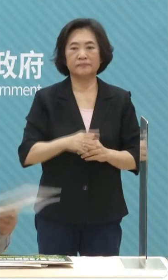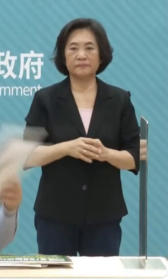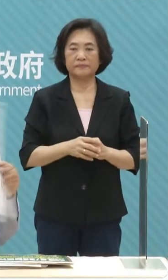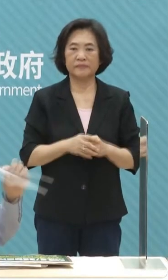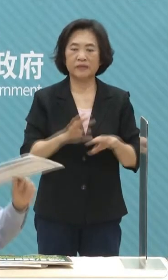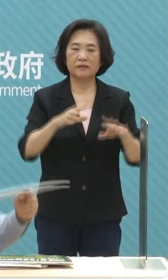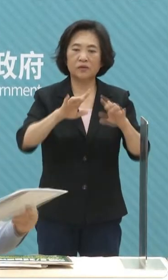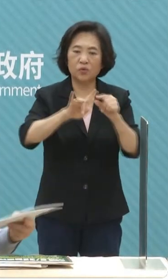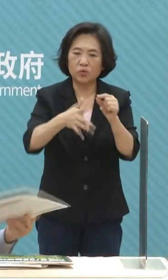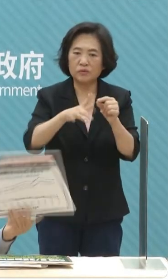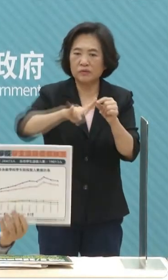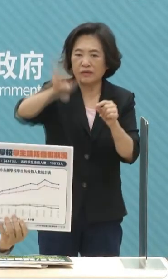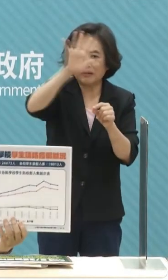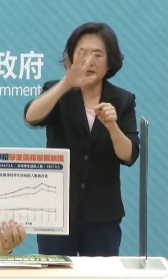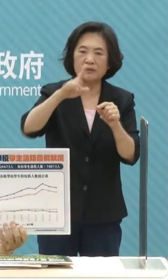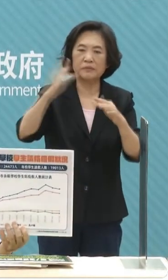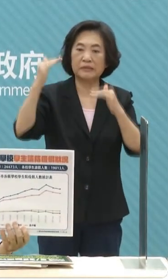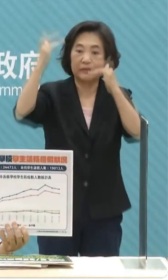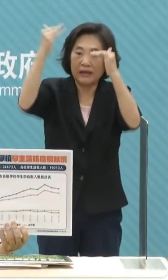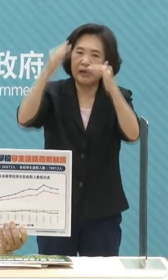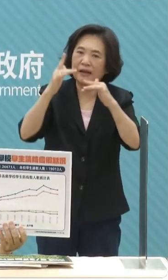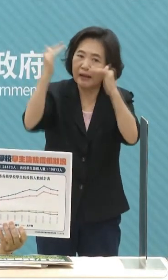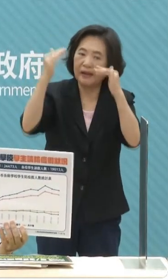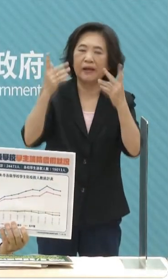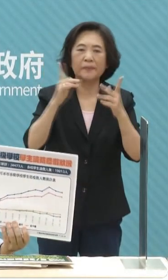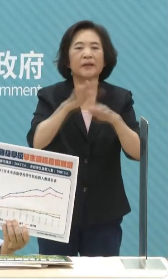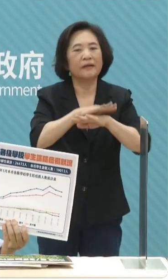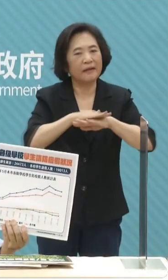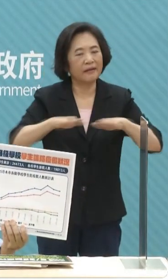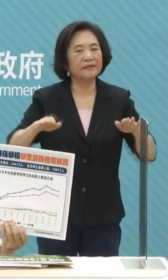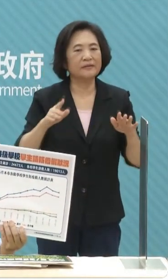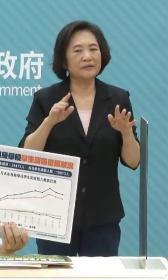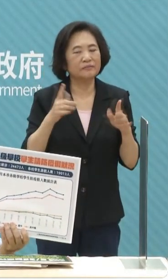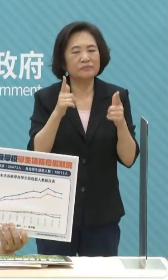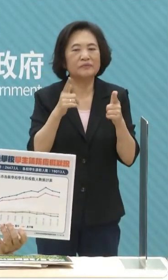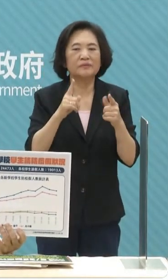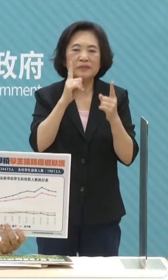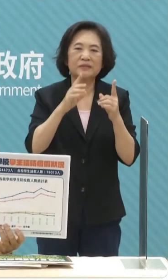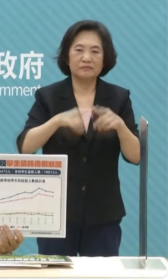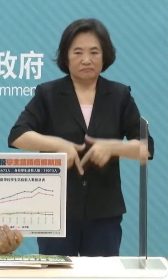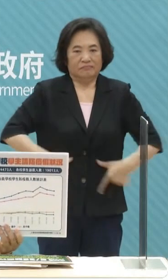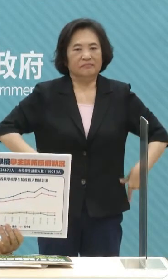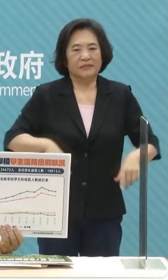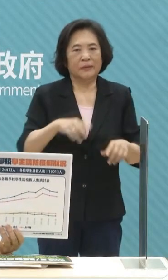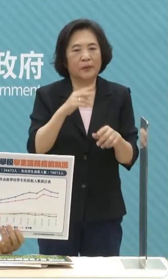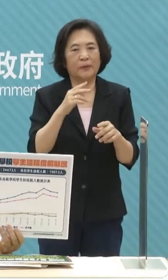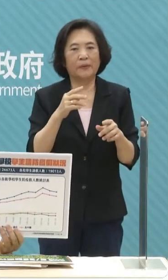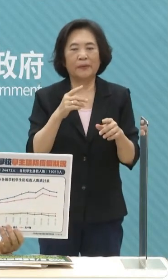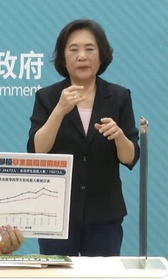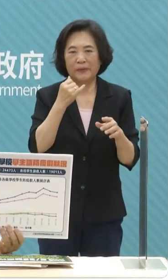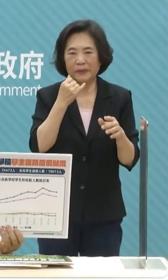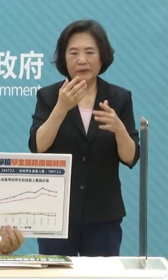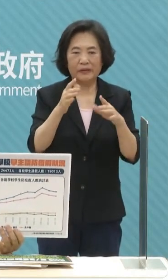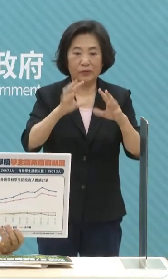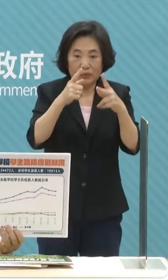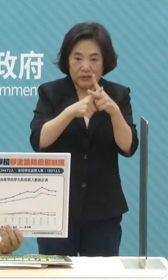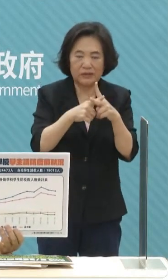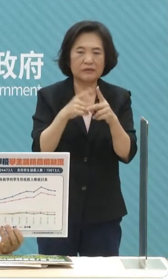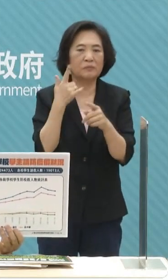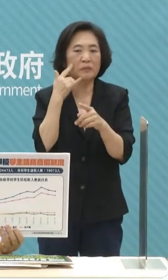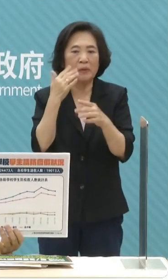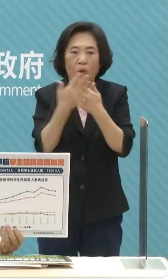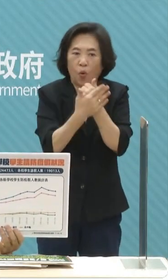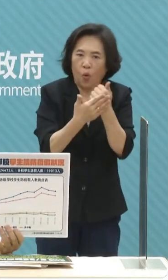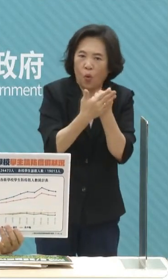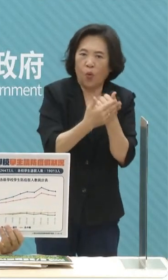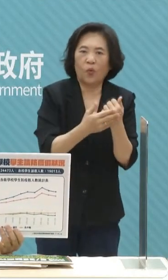国中、高中，你爸妈还比较安全的，比较不是比较安全的，比较勇敢，你知道哈？想说小学生父母都保护得很